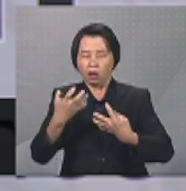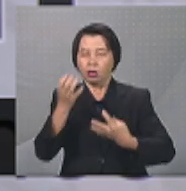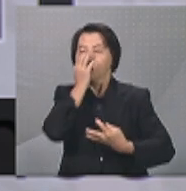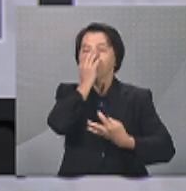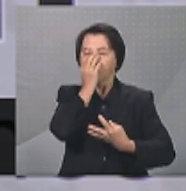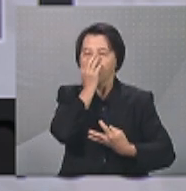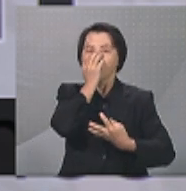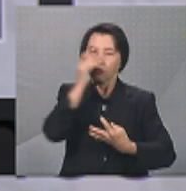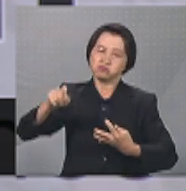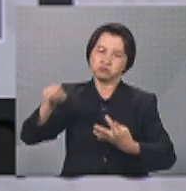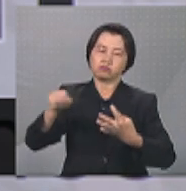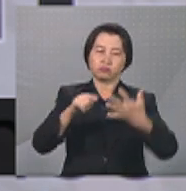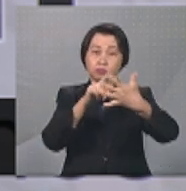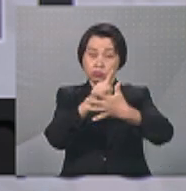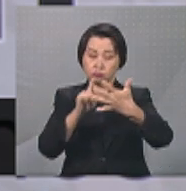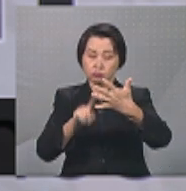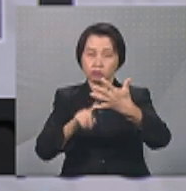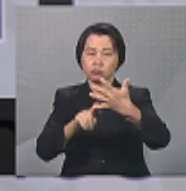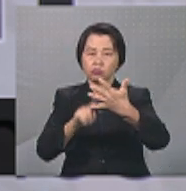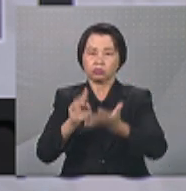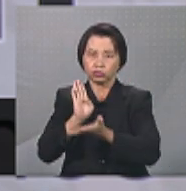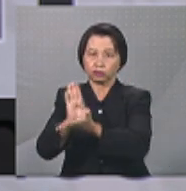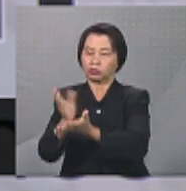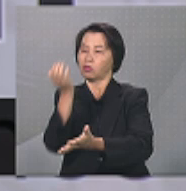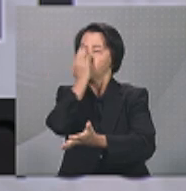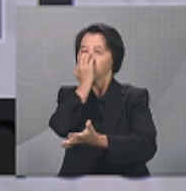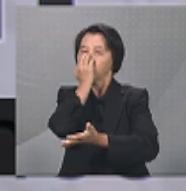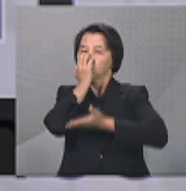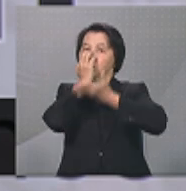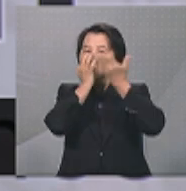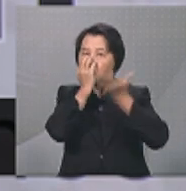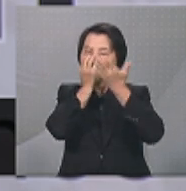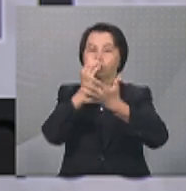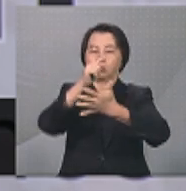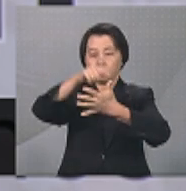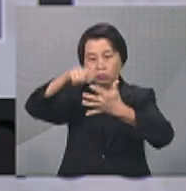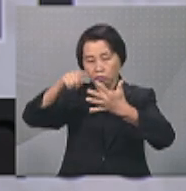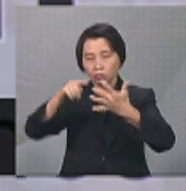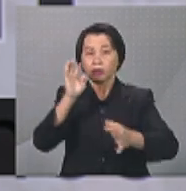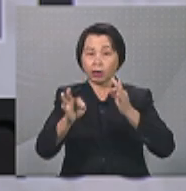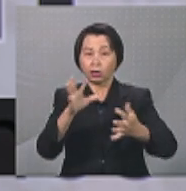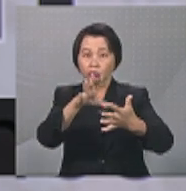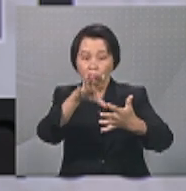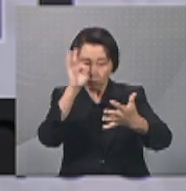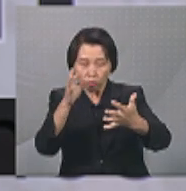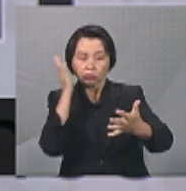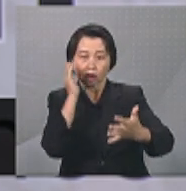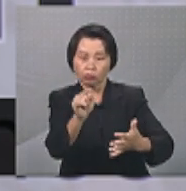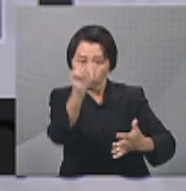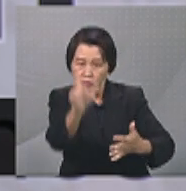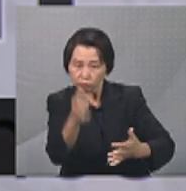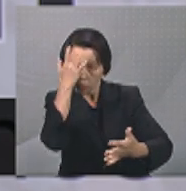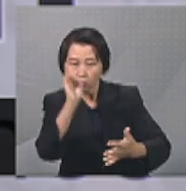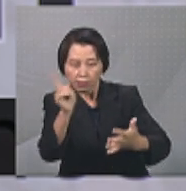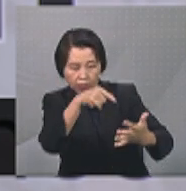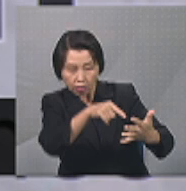oksigen, dan kategori kelima memerlukan bantuan pernafasan. Jadi kalau kita dapat mengesan pesakit-pesakit kita dah